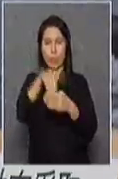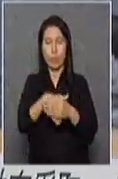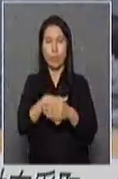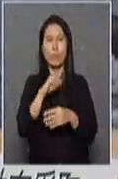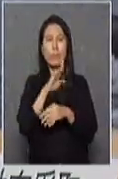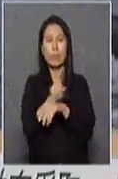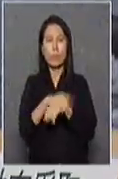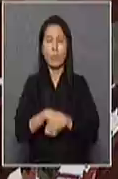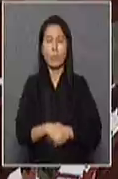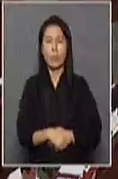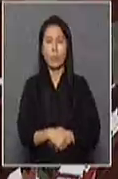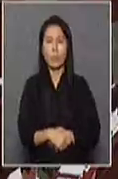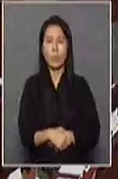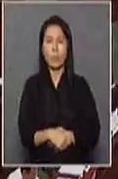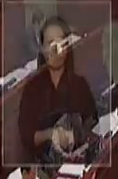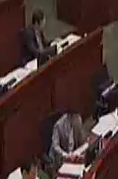決鐘響1分鐘。